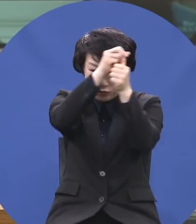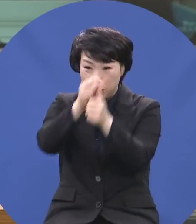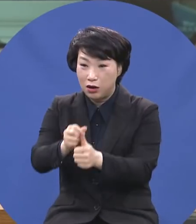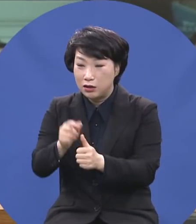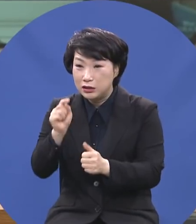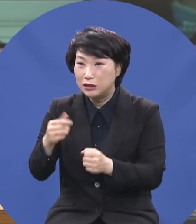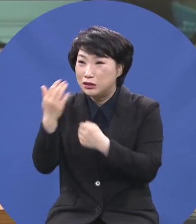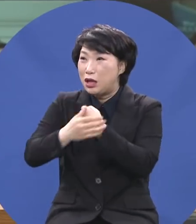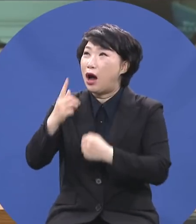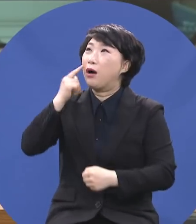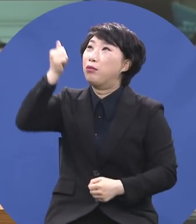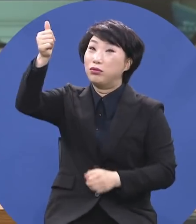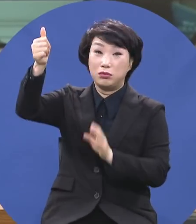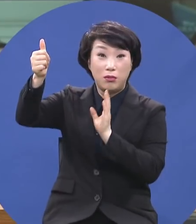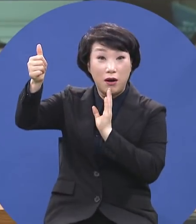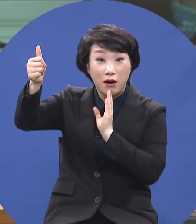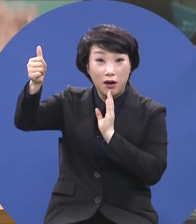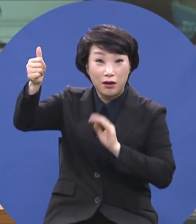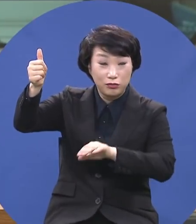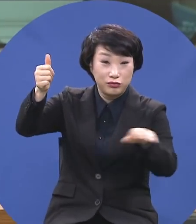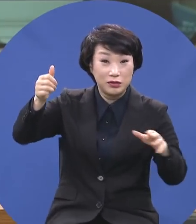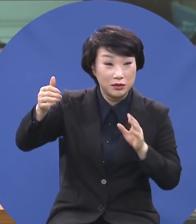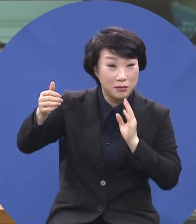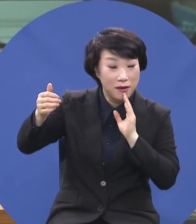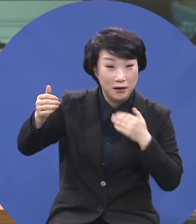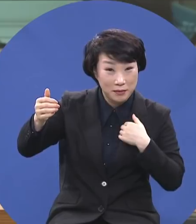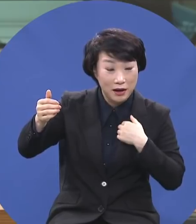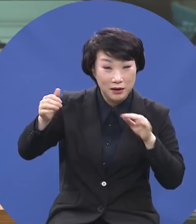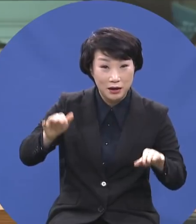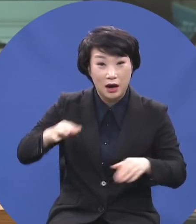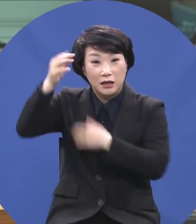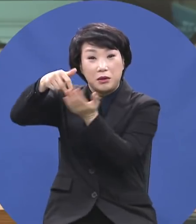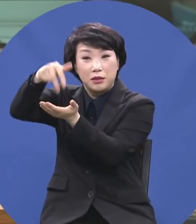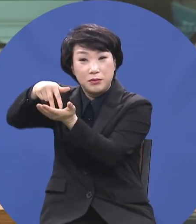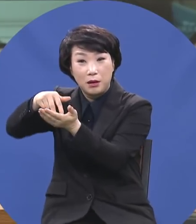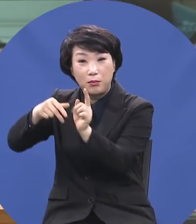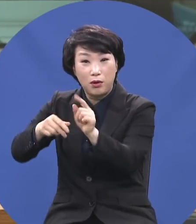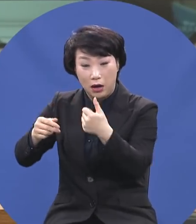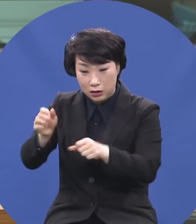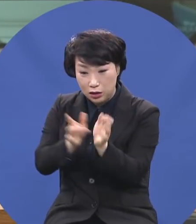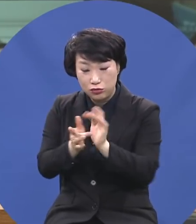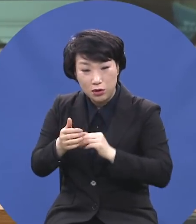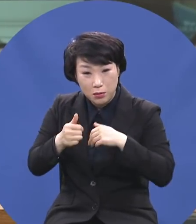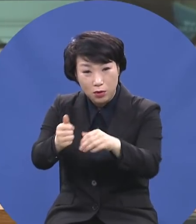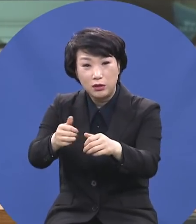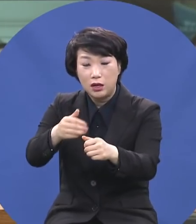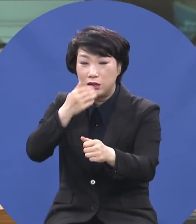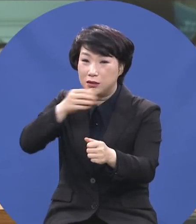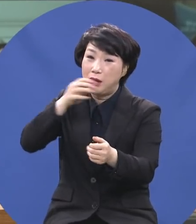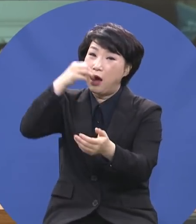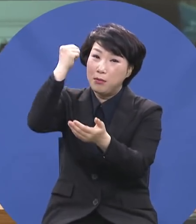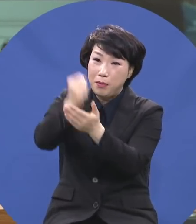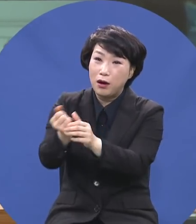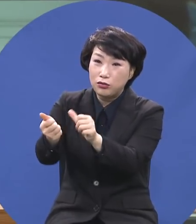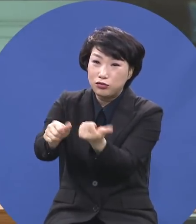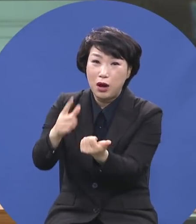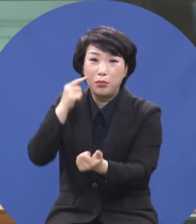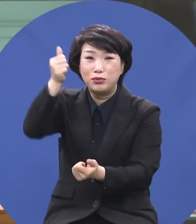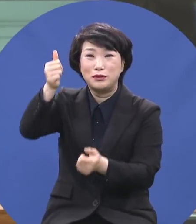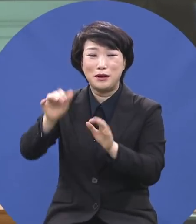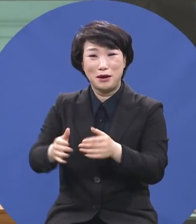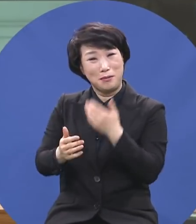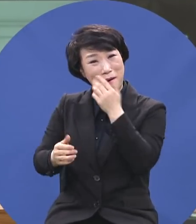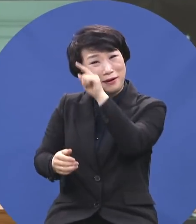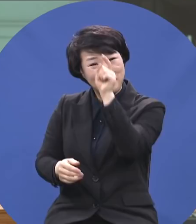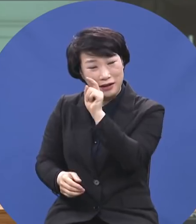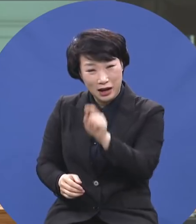이런 은혜의 아버지가 어딨나? 하나님 쪽에서는 아들을 죽이는 이런 아버지가 어딨나? 우리 쪽에서는